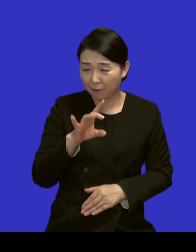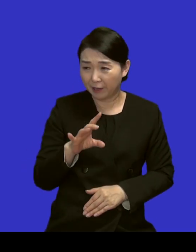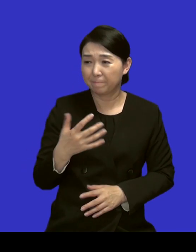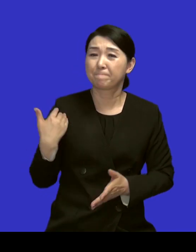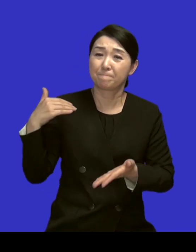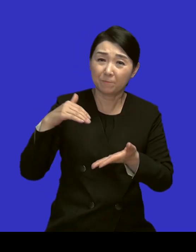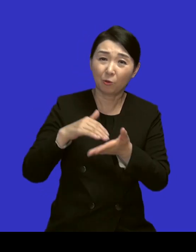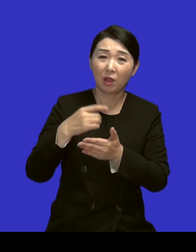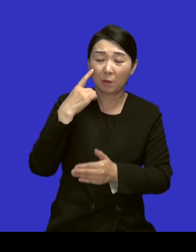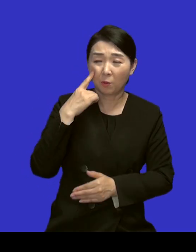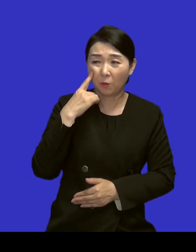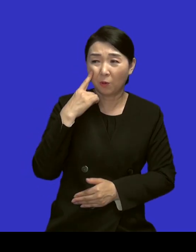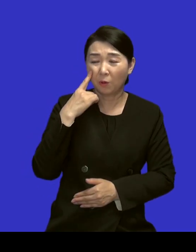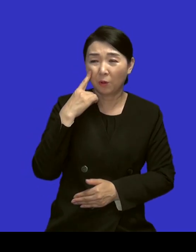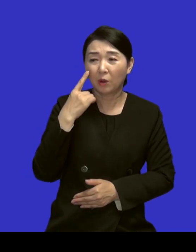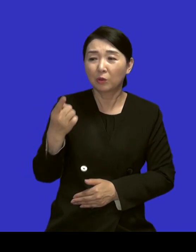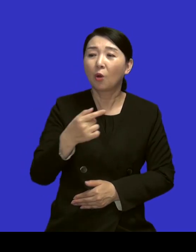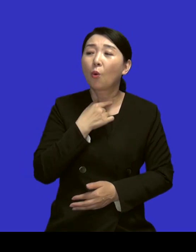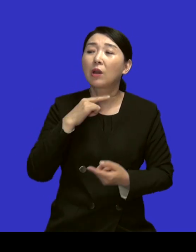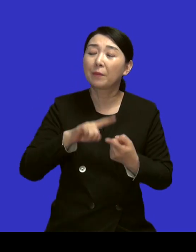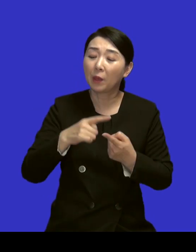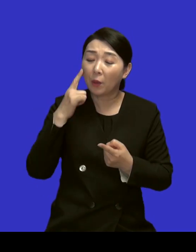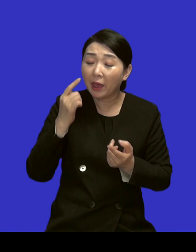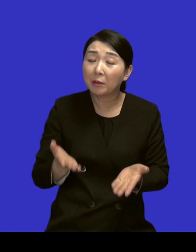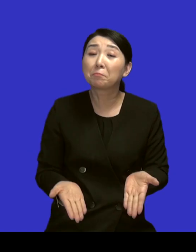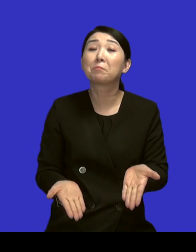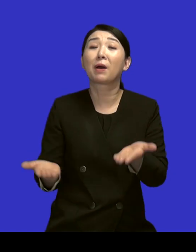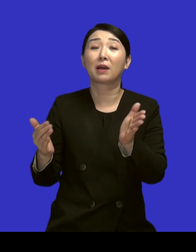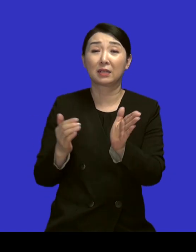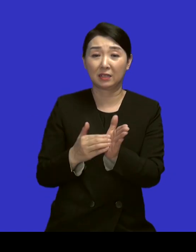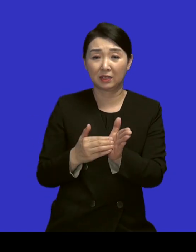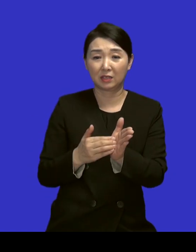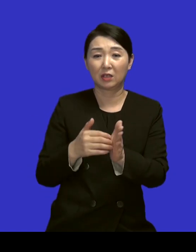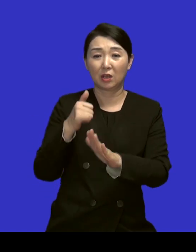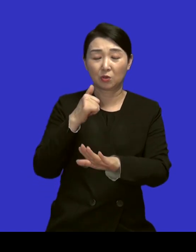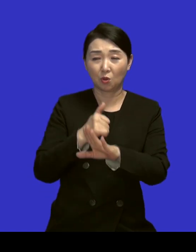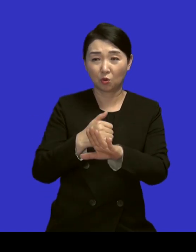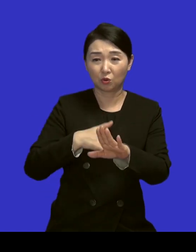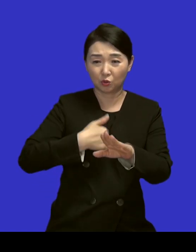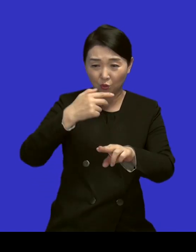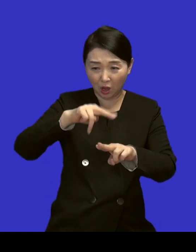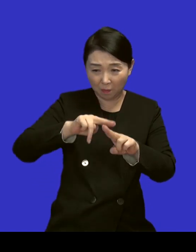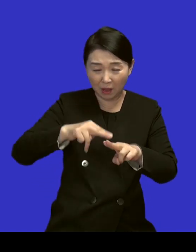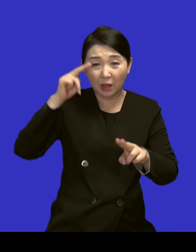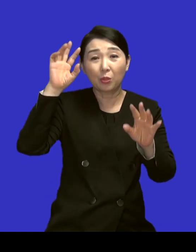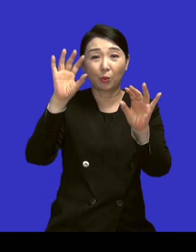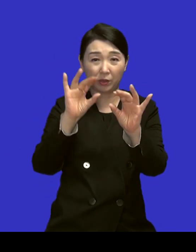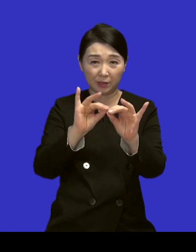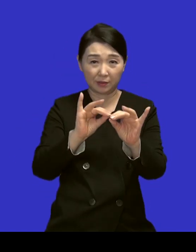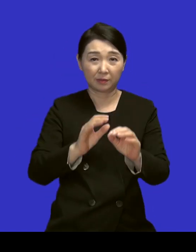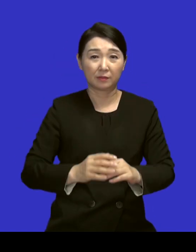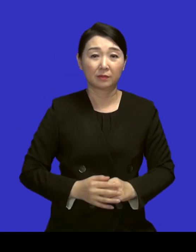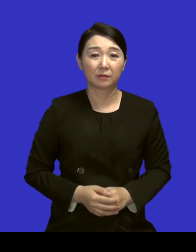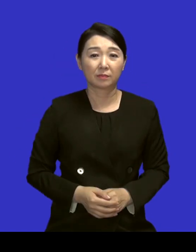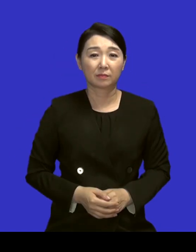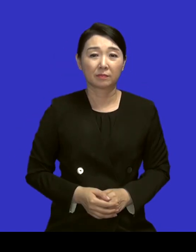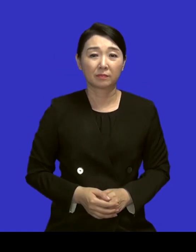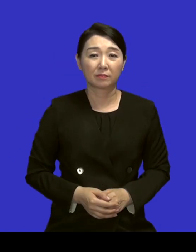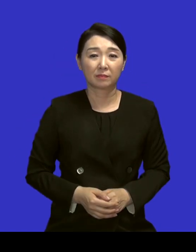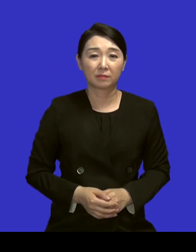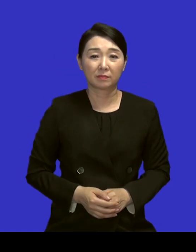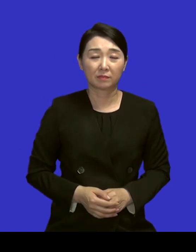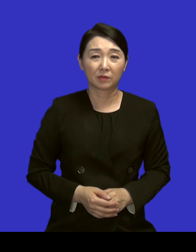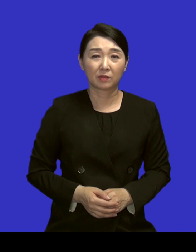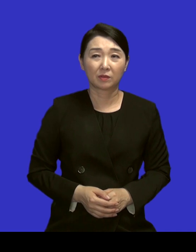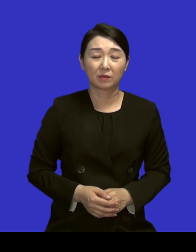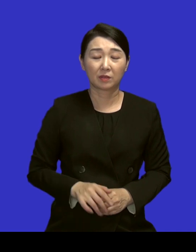한번 다녀봐라 일단. 너가 하고 싶은 대로 해봐라. 그래서 자퇴를 동의를 해주셨어요. 그래서 바로 했어요? 금요일이